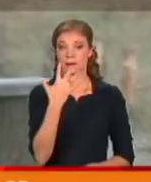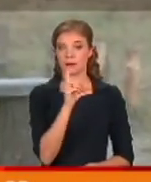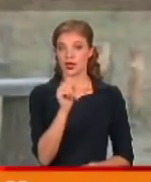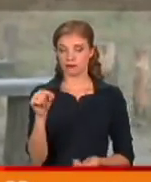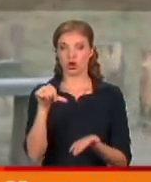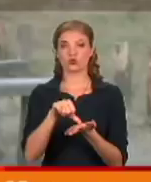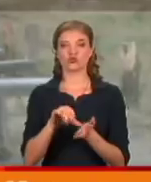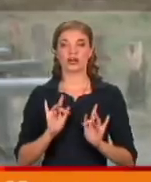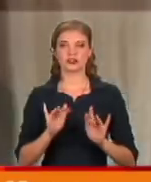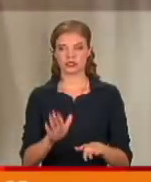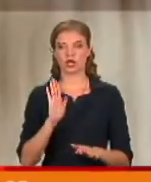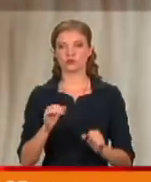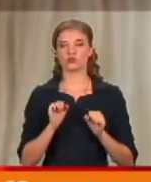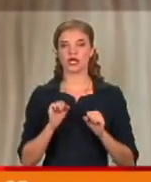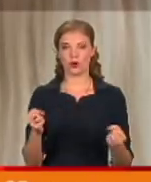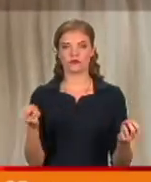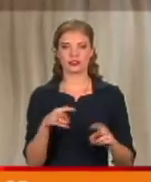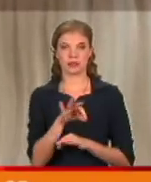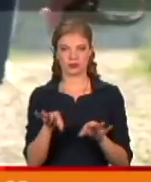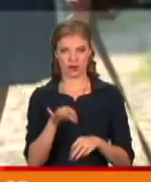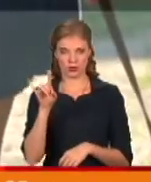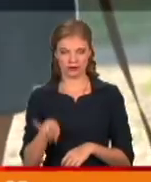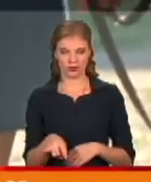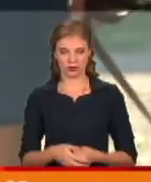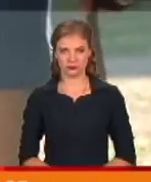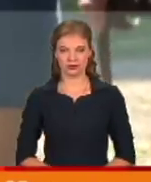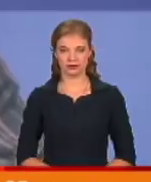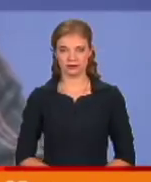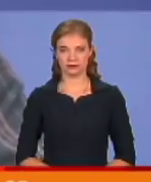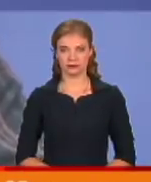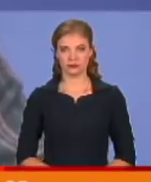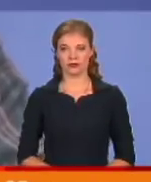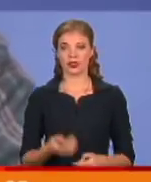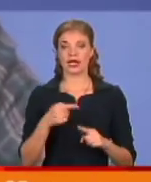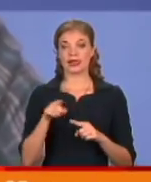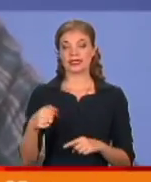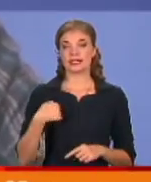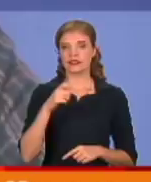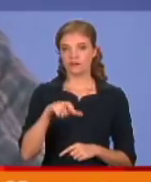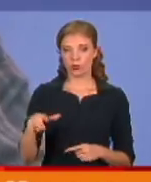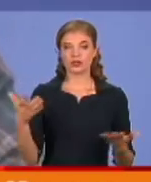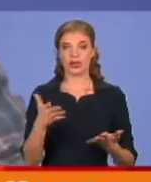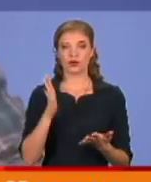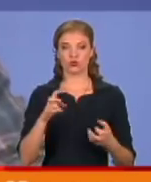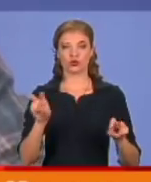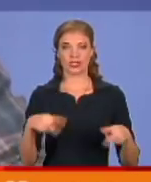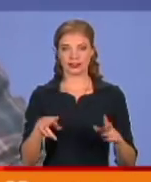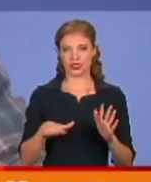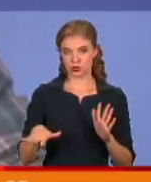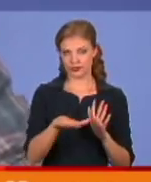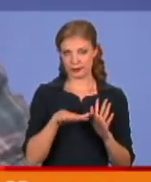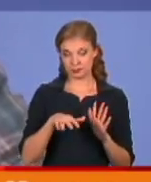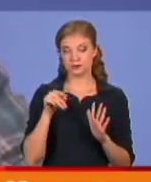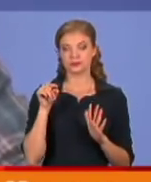5 пар учасниць заходу стануть героями спецпроекту «Вікон». Ті воїни, які вийдуть на танцювальний майданчик,